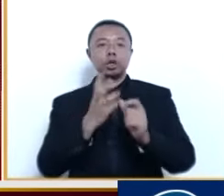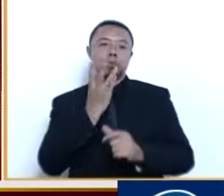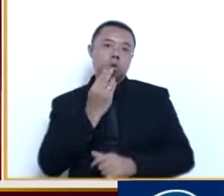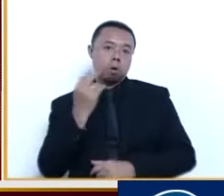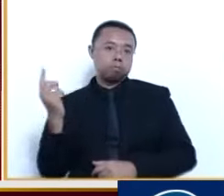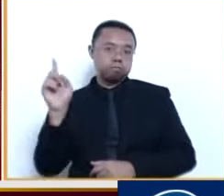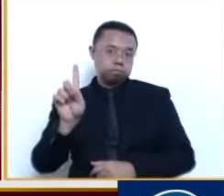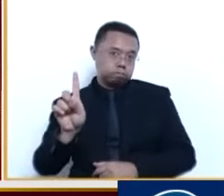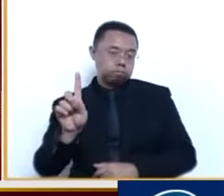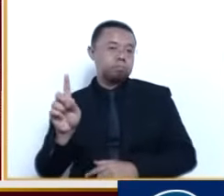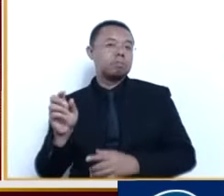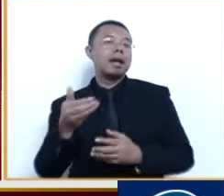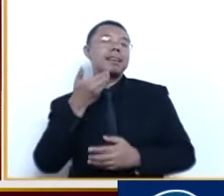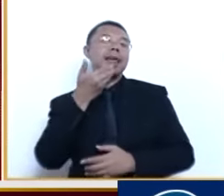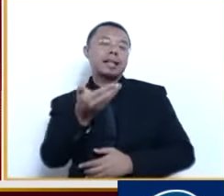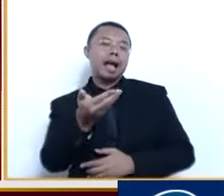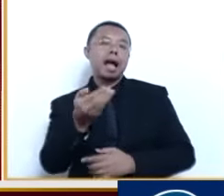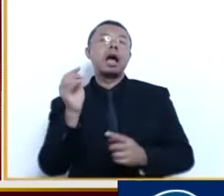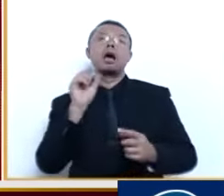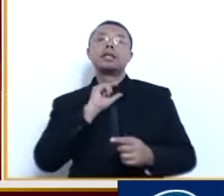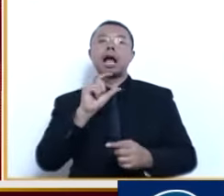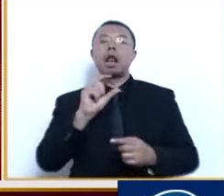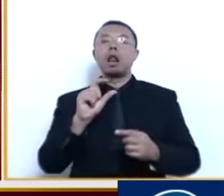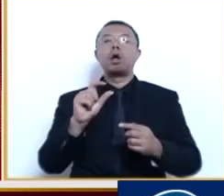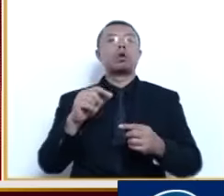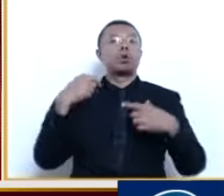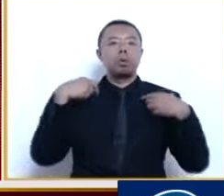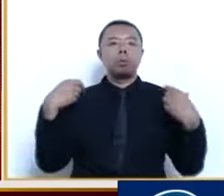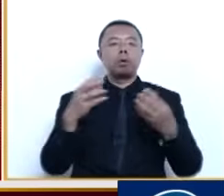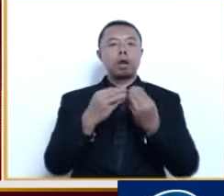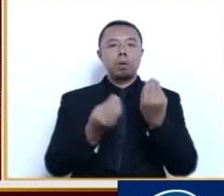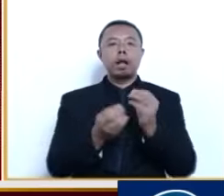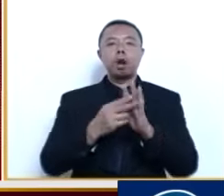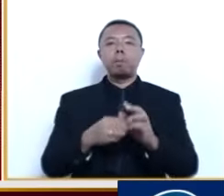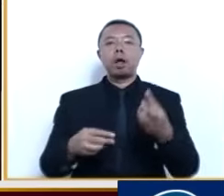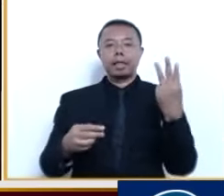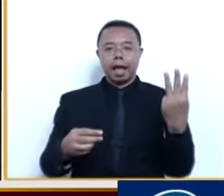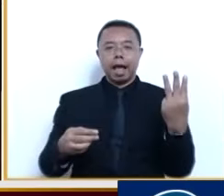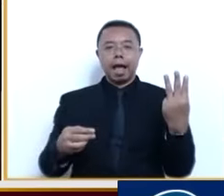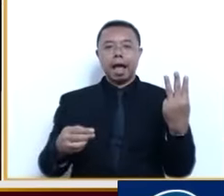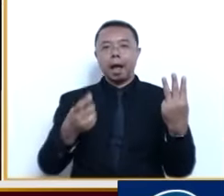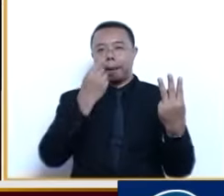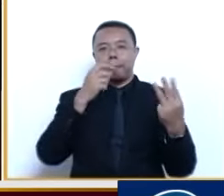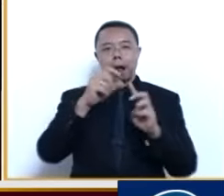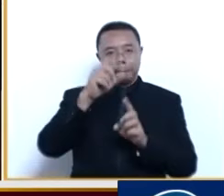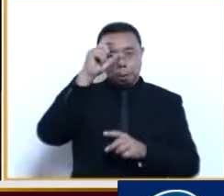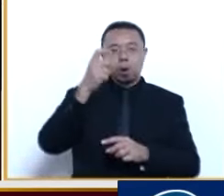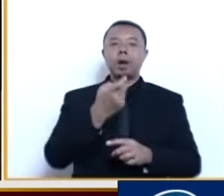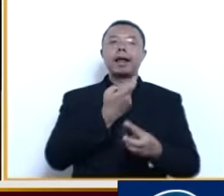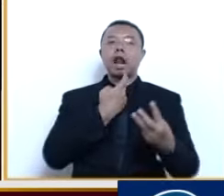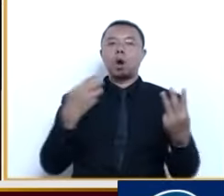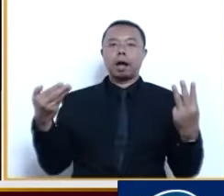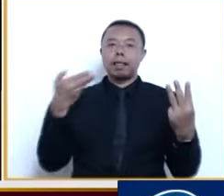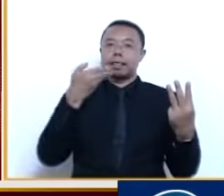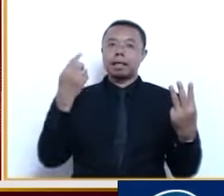suswono untuk memberikan pertanyaan kepada pasangan calon nomor urut t Bapak Pramono Anung dan juga bapak Rano